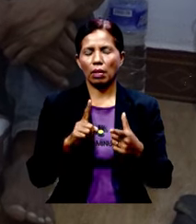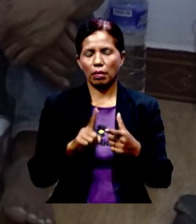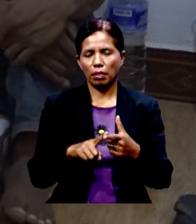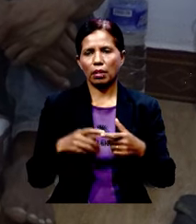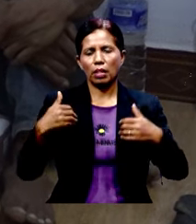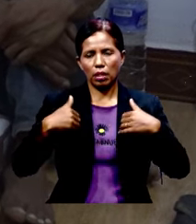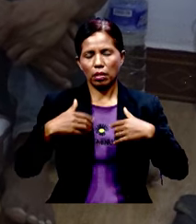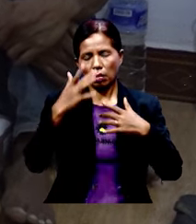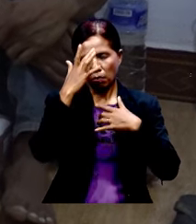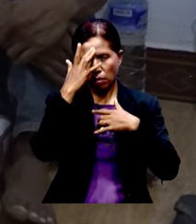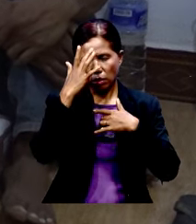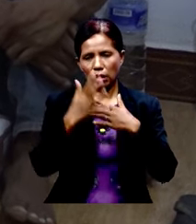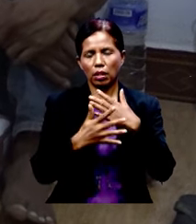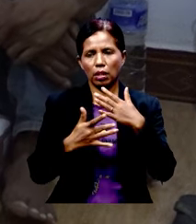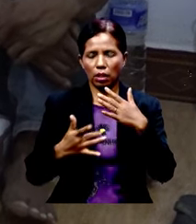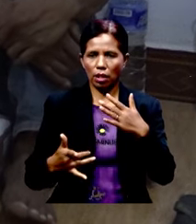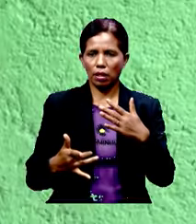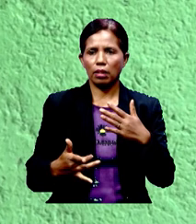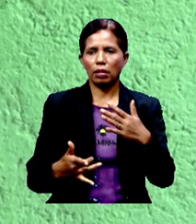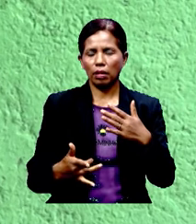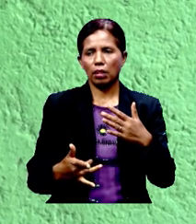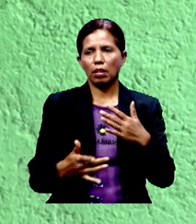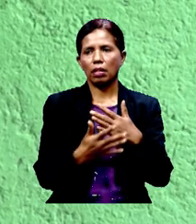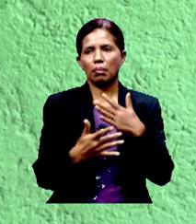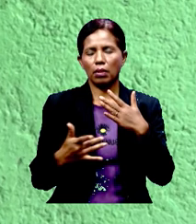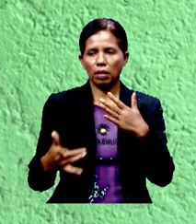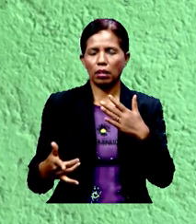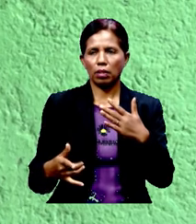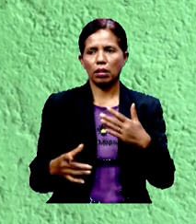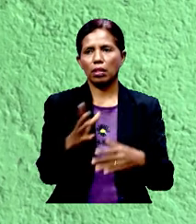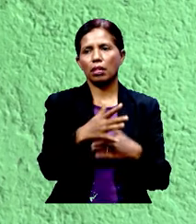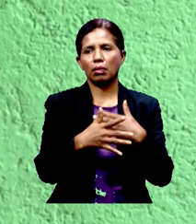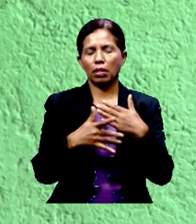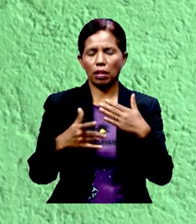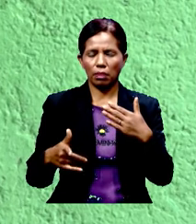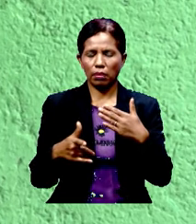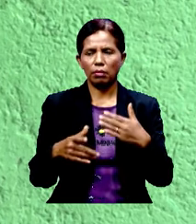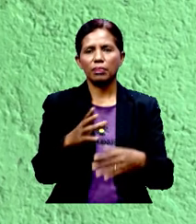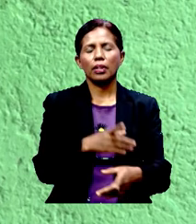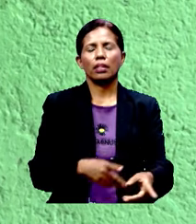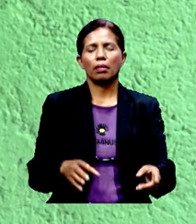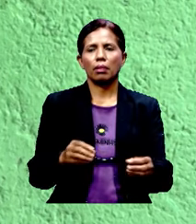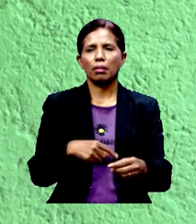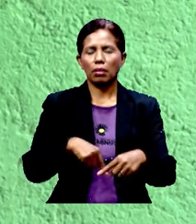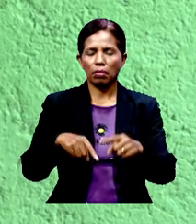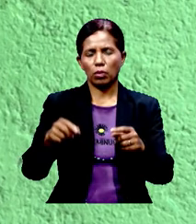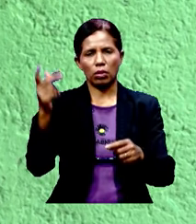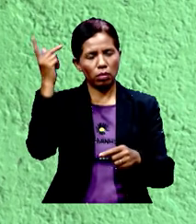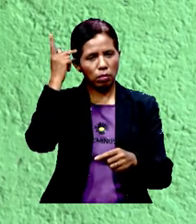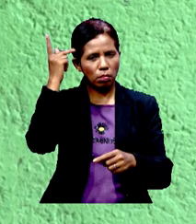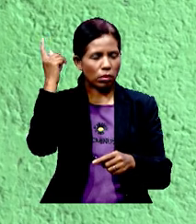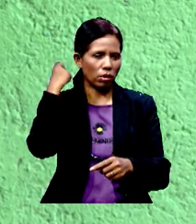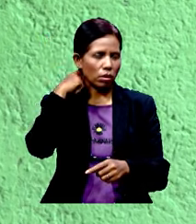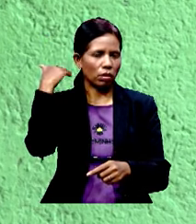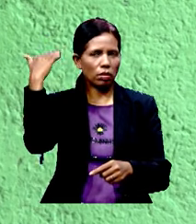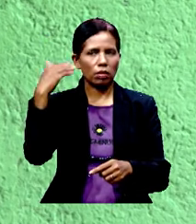batida berang midar ne moras. Kinsim batu barang midar, rang midar, hodi ba fale buul fatu toran lorong